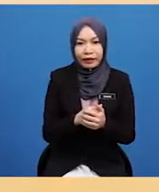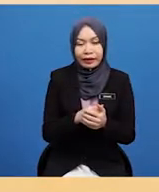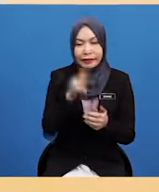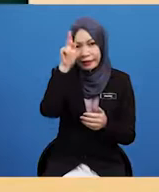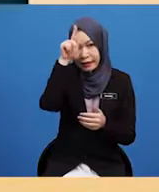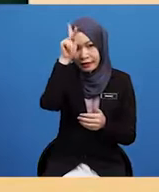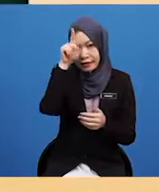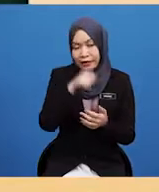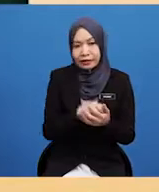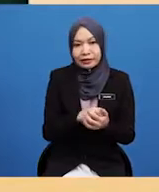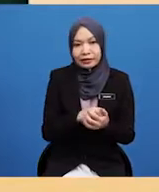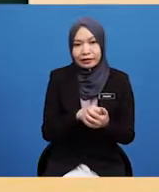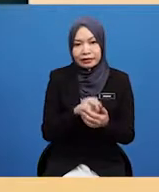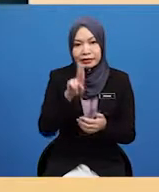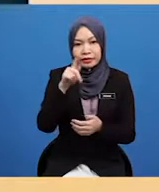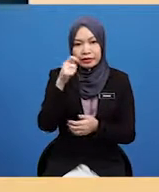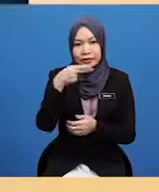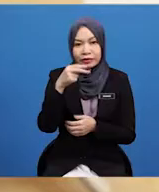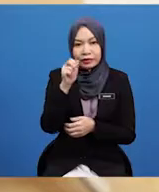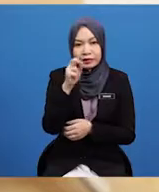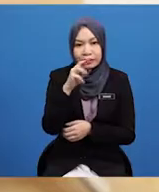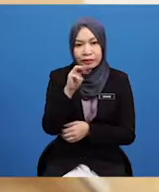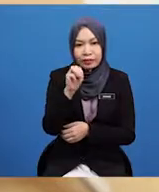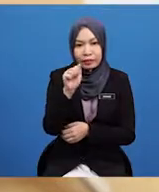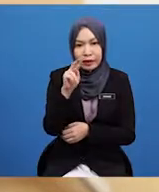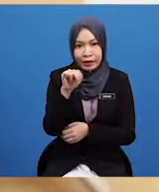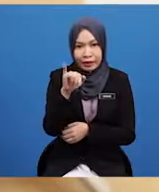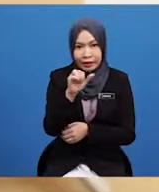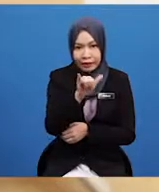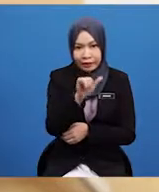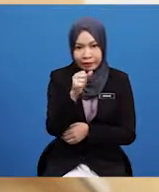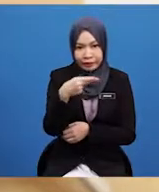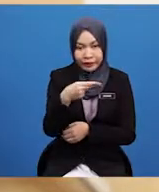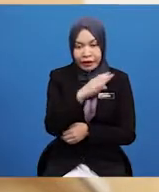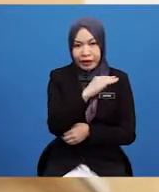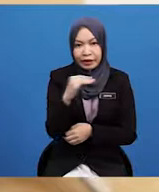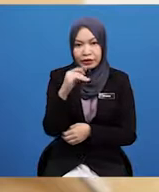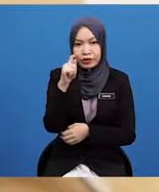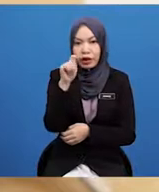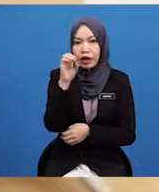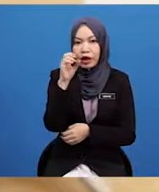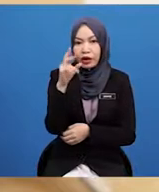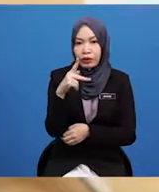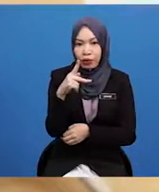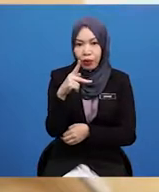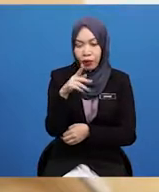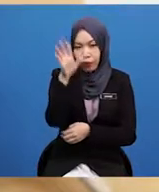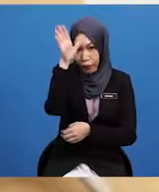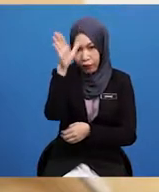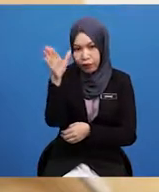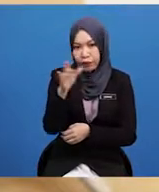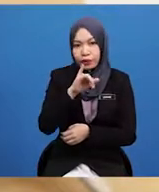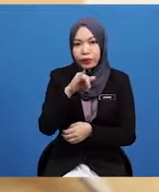Cikgu mulakan penentangan Tok Janggut. Seperti yang pernah murid-murid pelajari, penentangan Tok